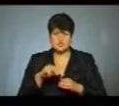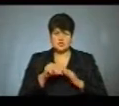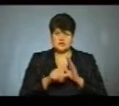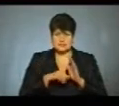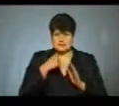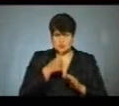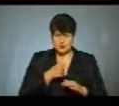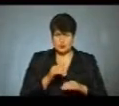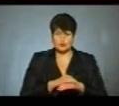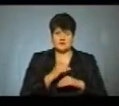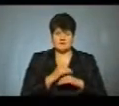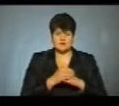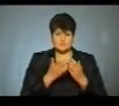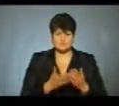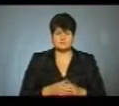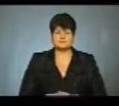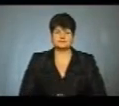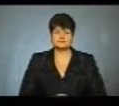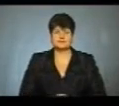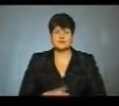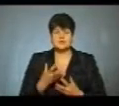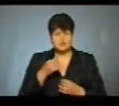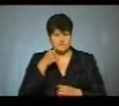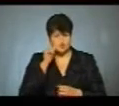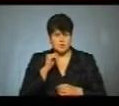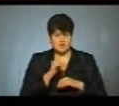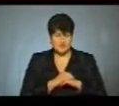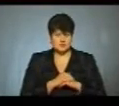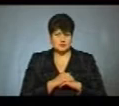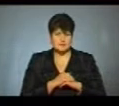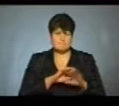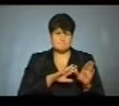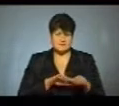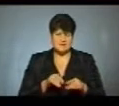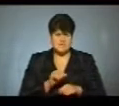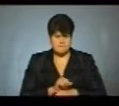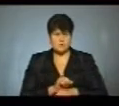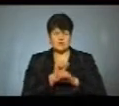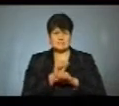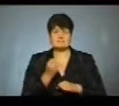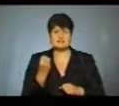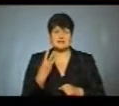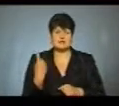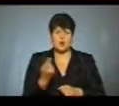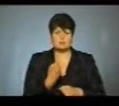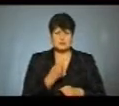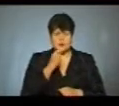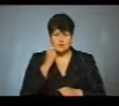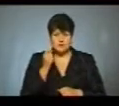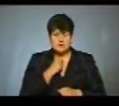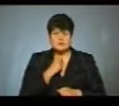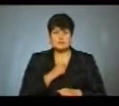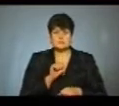2014-2016 років. Доброго вечора. Ну, от, власне, ще вчора ввечері після протестів у 13 областях України перекриття доріг